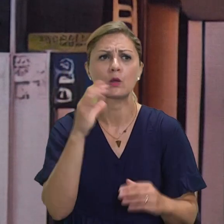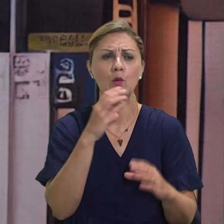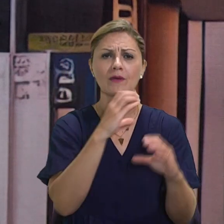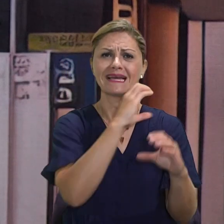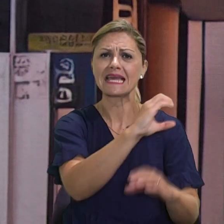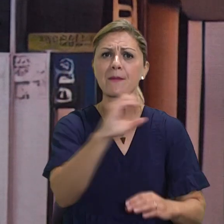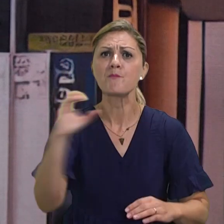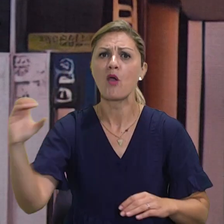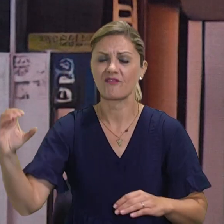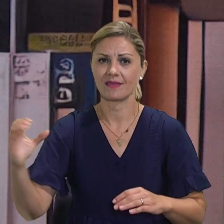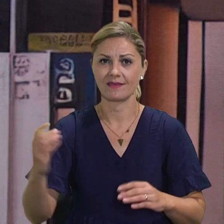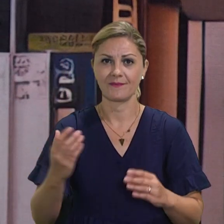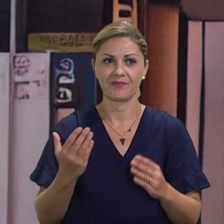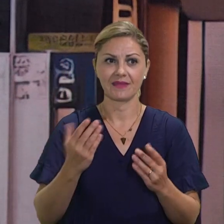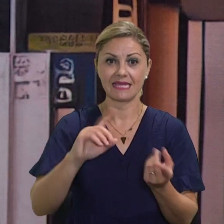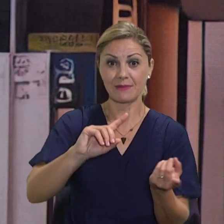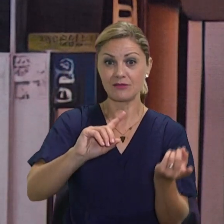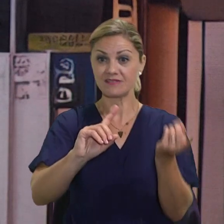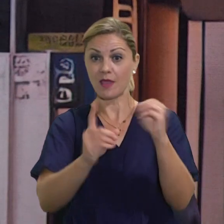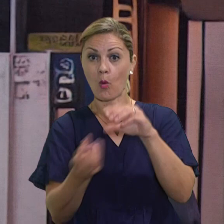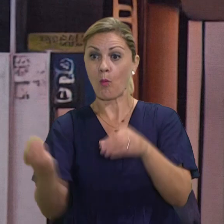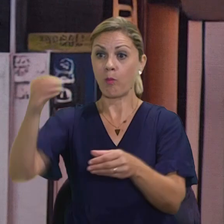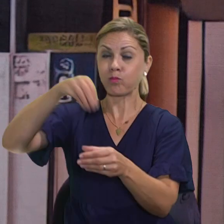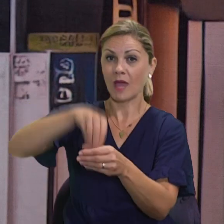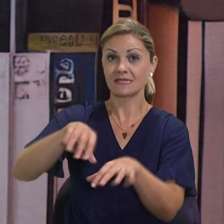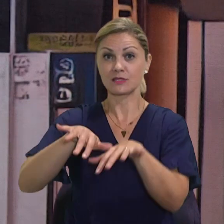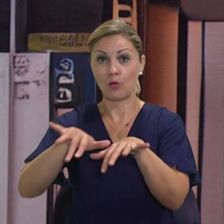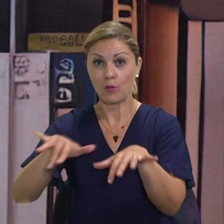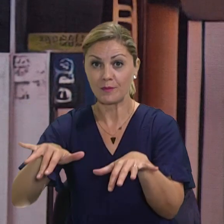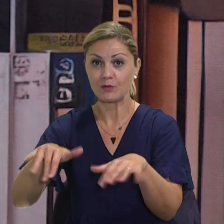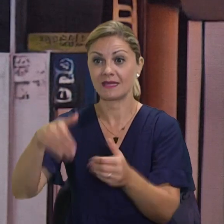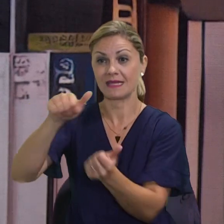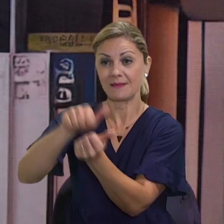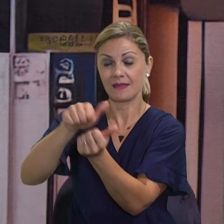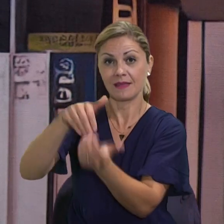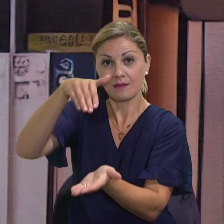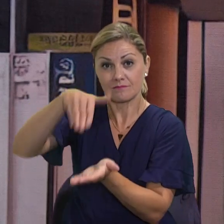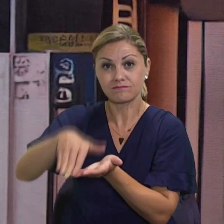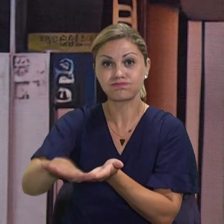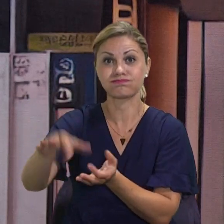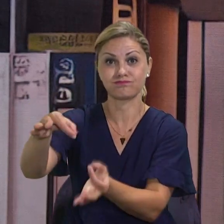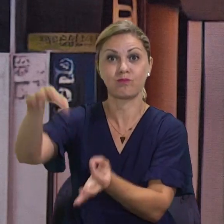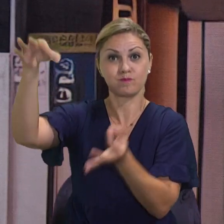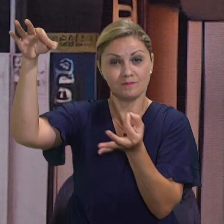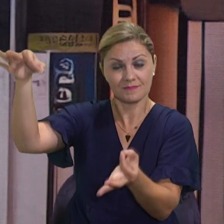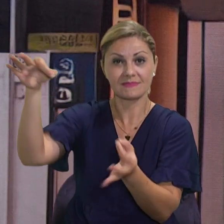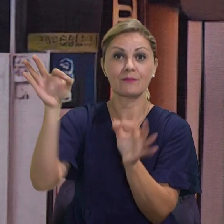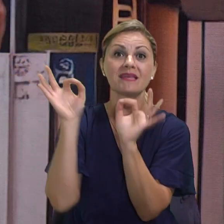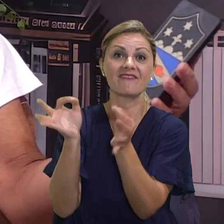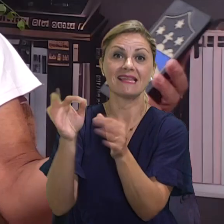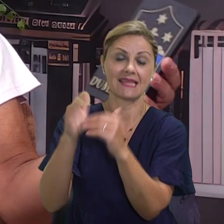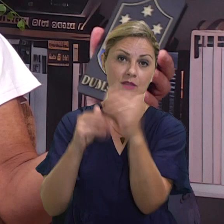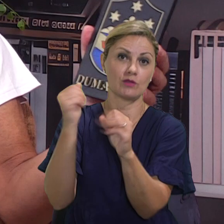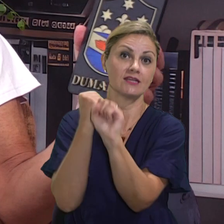tih nacrtanih grbova. A neki nisu učuvani, oni bi mogli jednostavno realizirati i napraviti na 3D printeru te neke grbove,